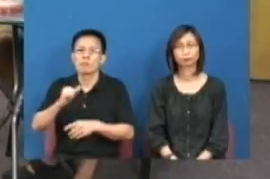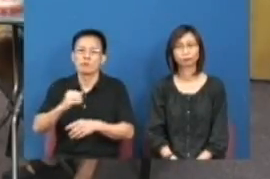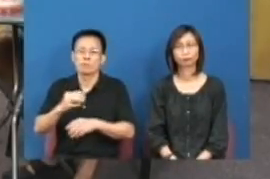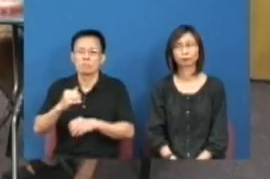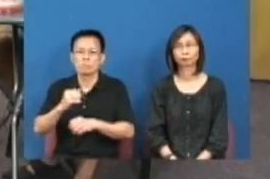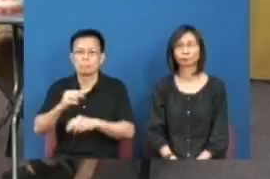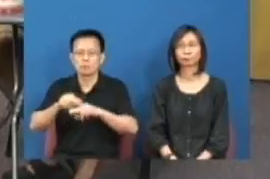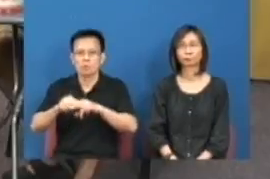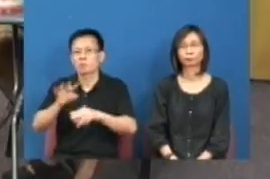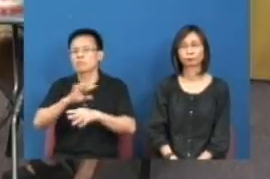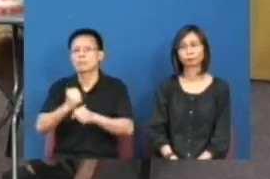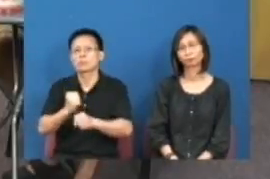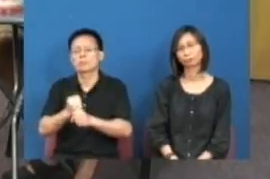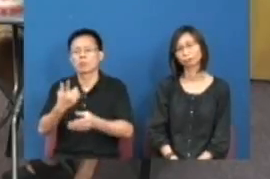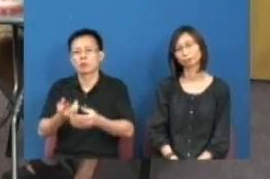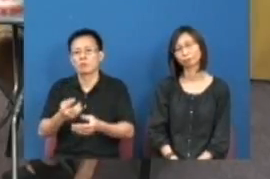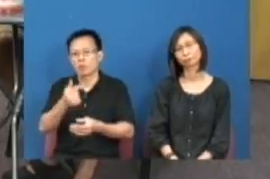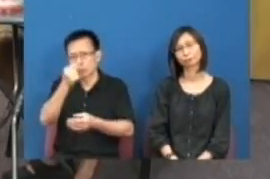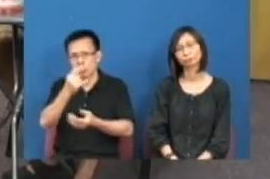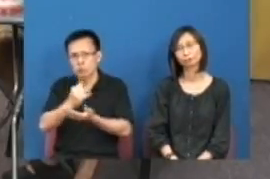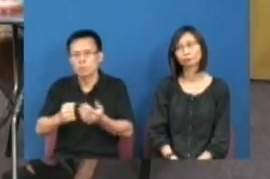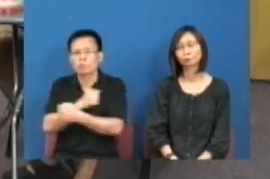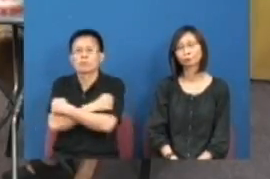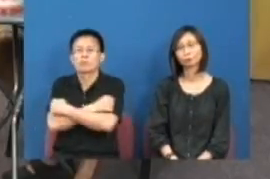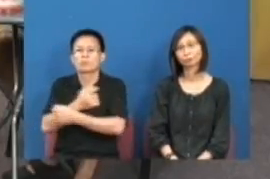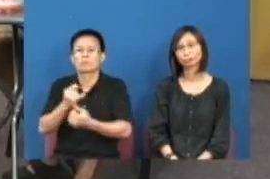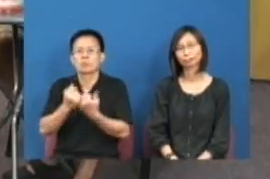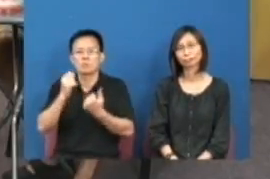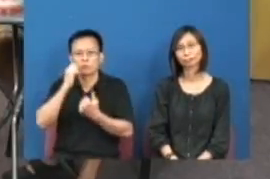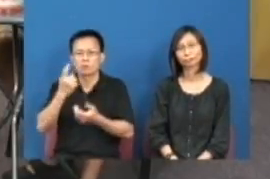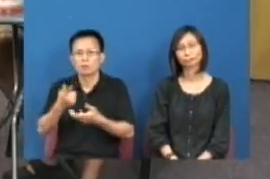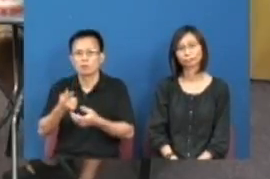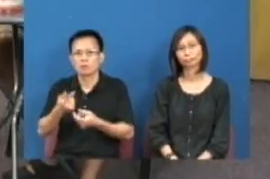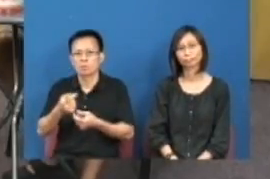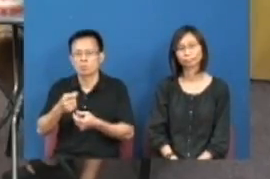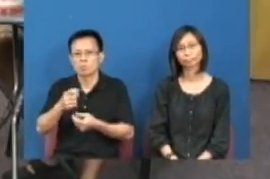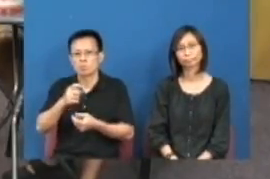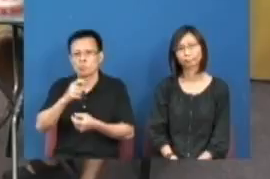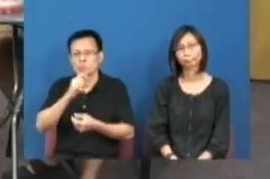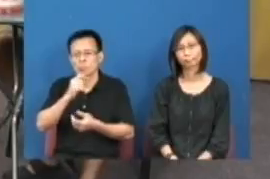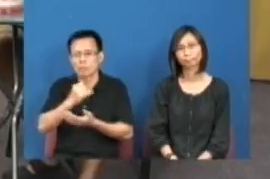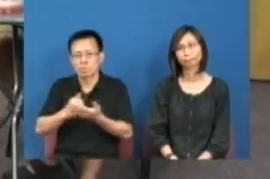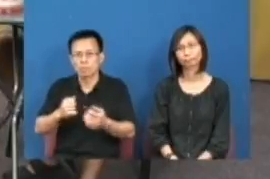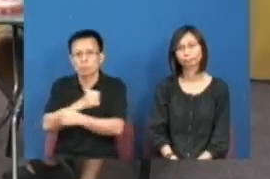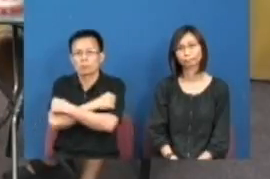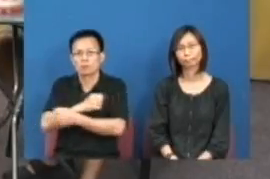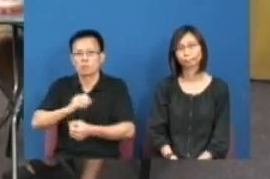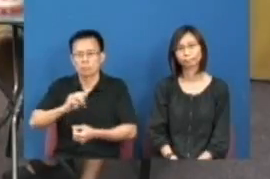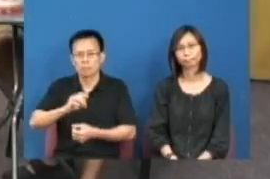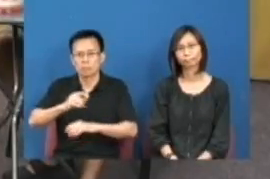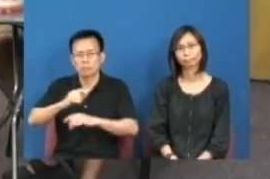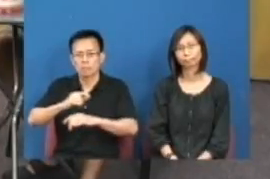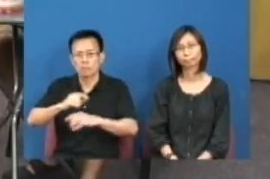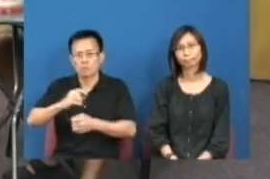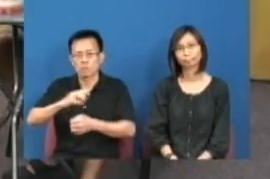啦，即係過呢個半退休嘅生活，或者係攞住份綜援啊，或者退休金喺度過活嘅時候，而家已經